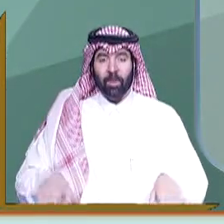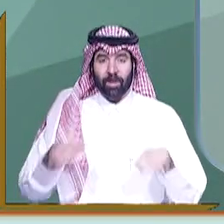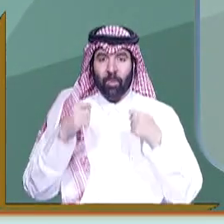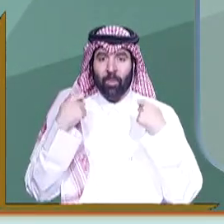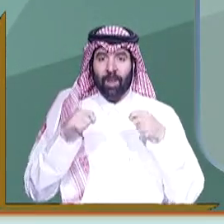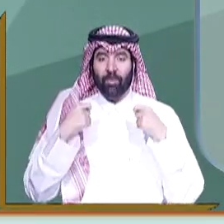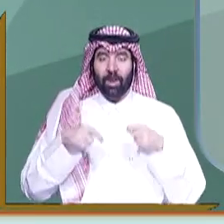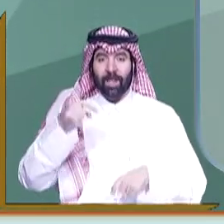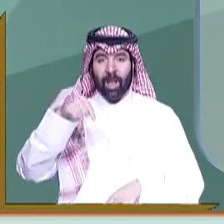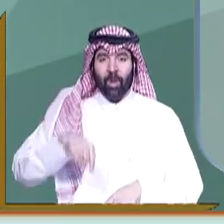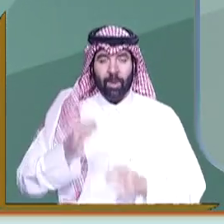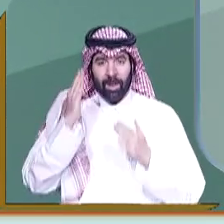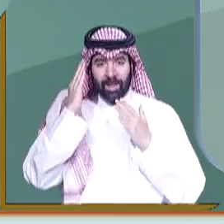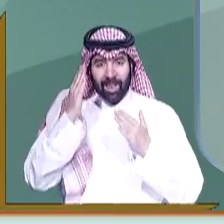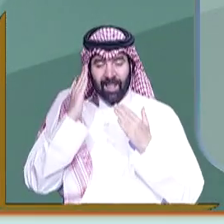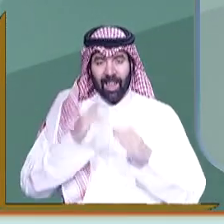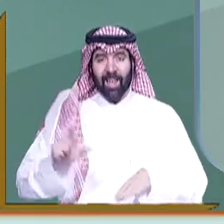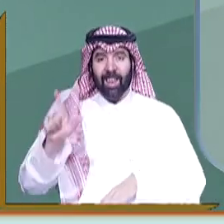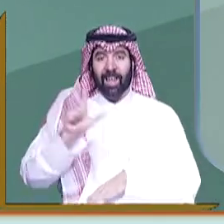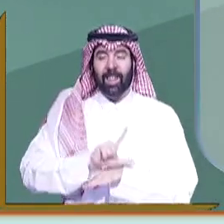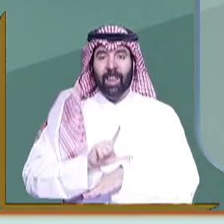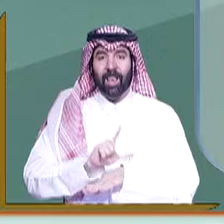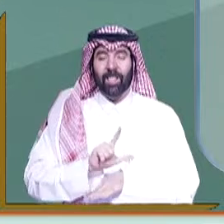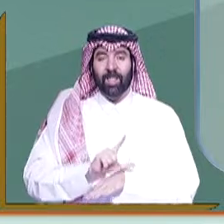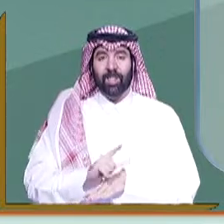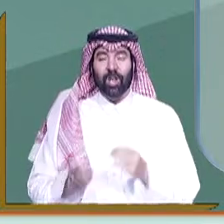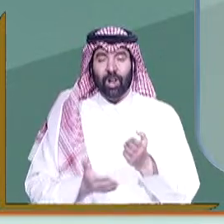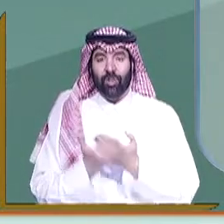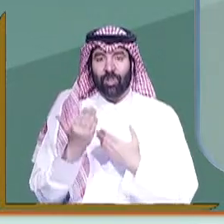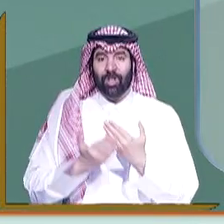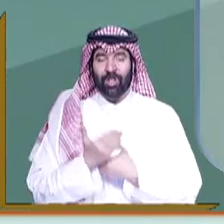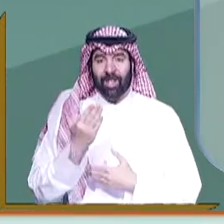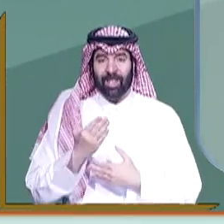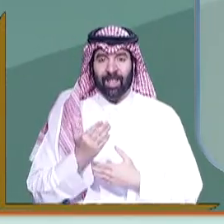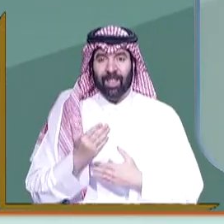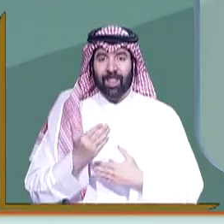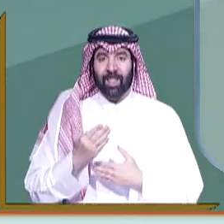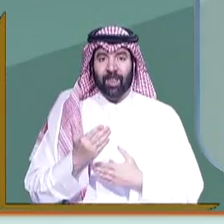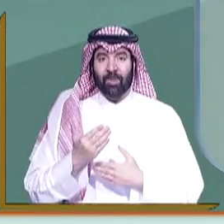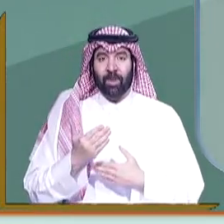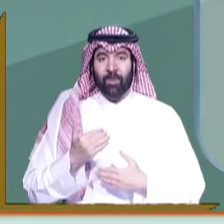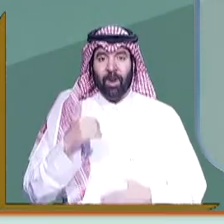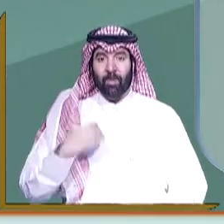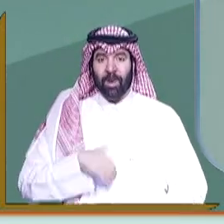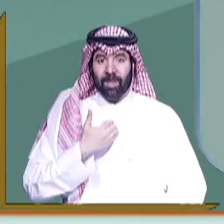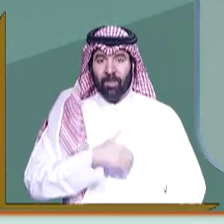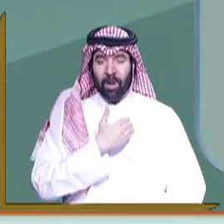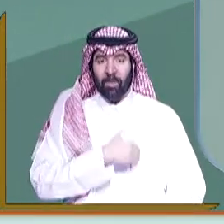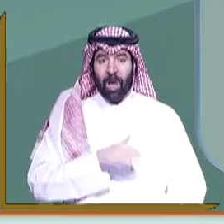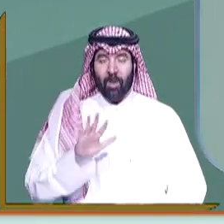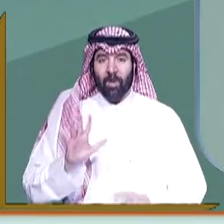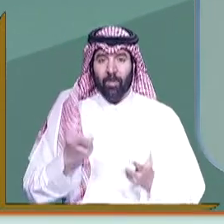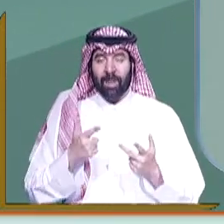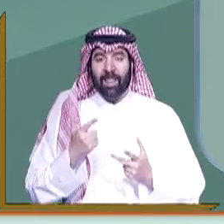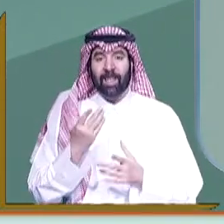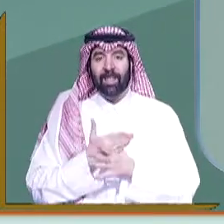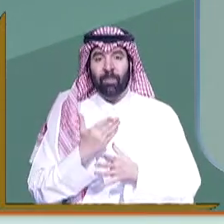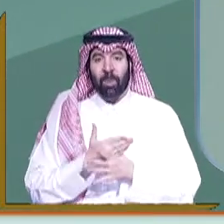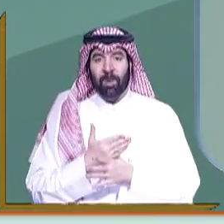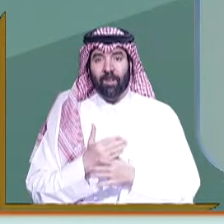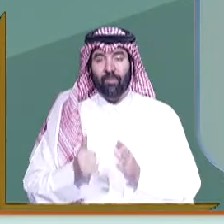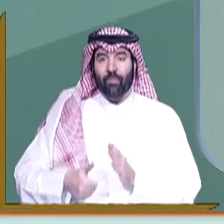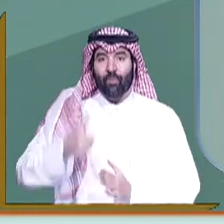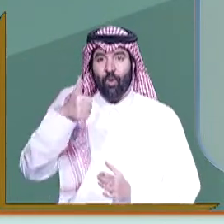الأمير محمد بن سلمان بن عبد العزيز ولي العهد رئيس مجلس الوزراء برقيتي تهنئة لفخامة السيد خافير